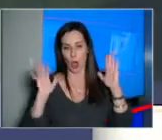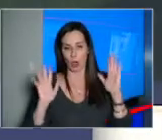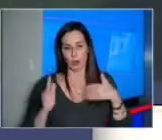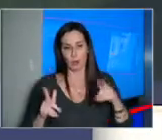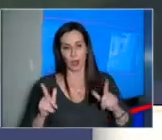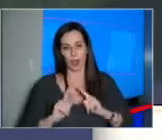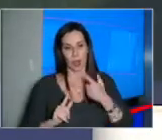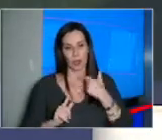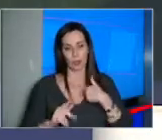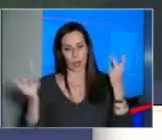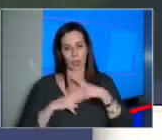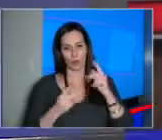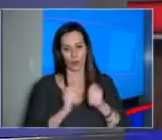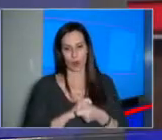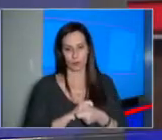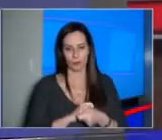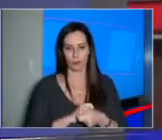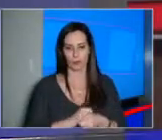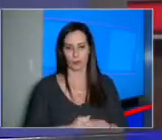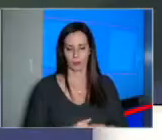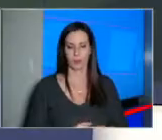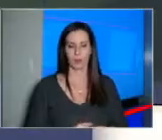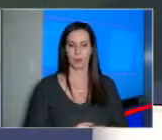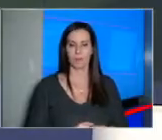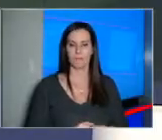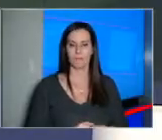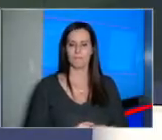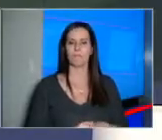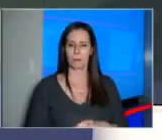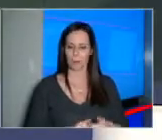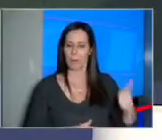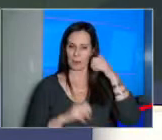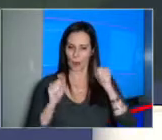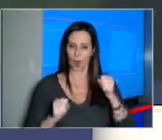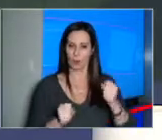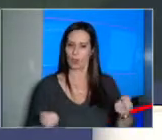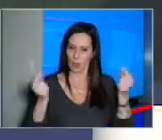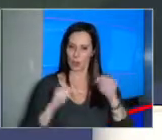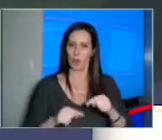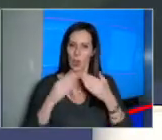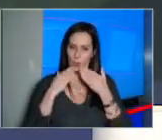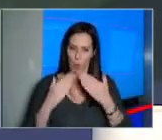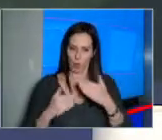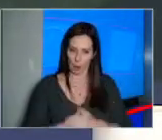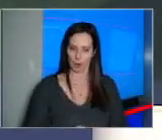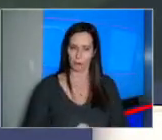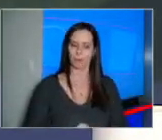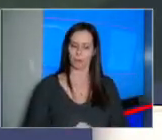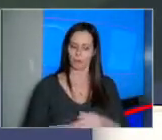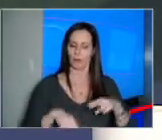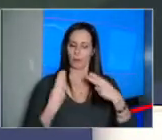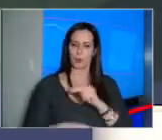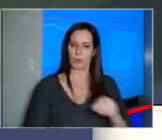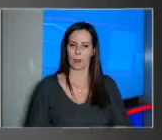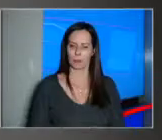מחכה עכשיו שתגיד לי שההסכם שונה. מאיר שפיגלר, מנכ"ל הביטוח הלאומי, הגיע אלינו, תודה רבה, מעברון ולאייטם